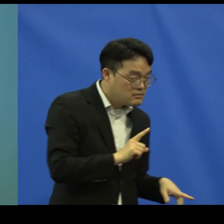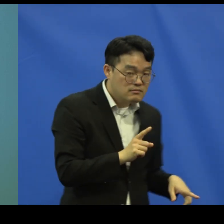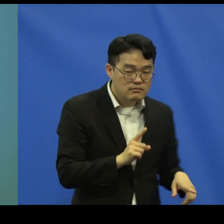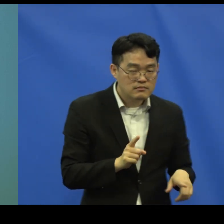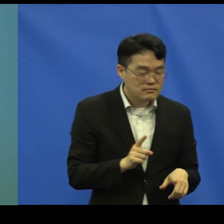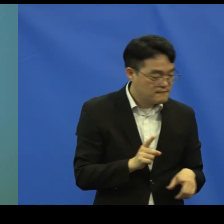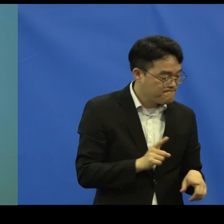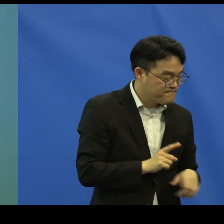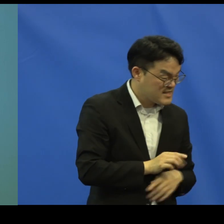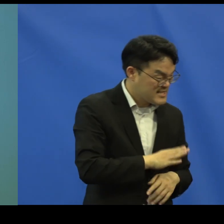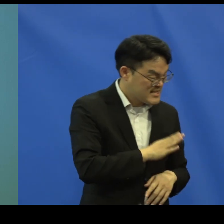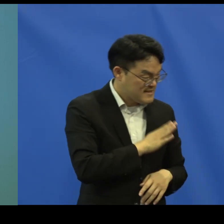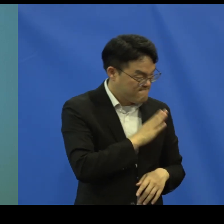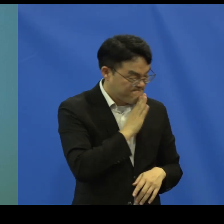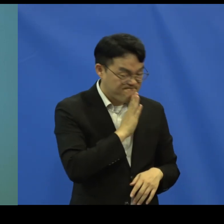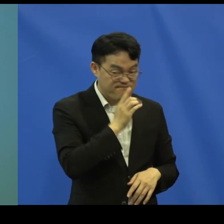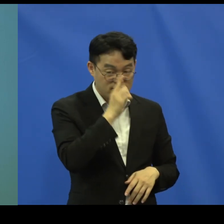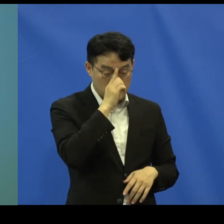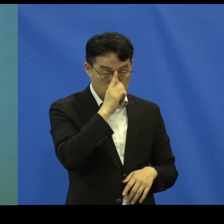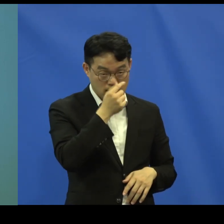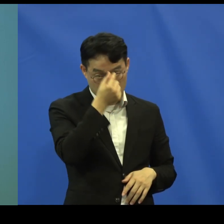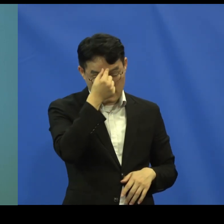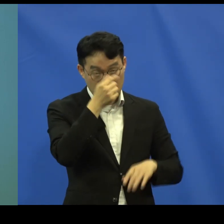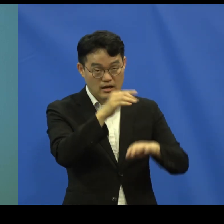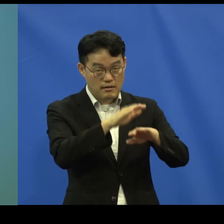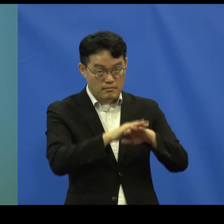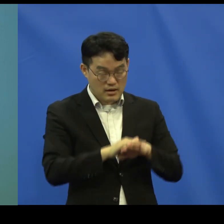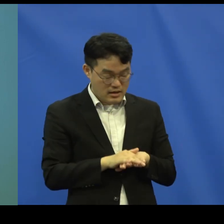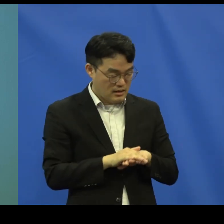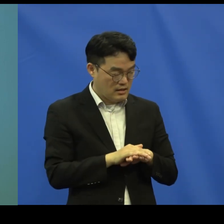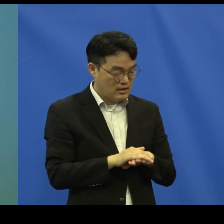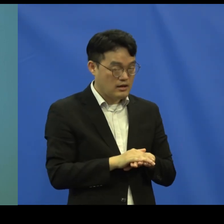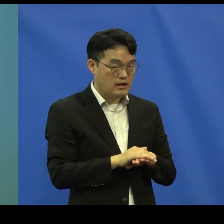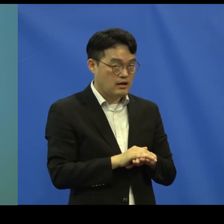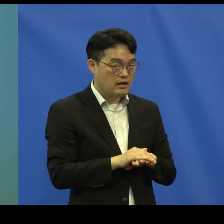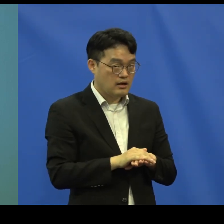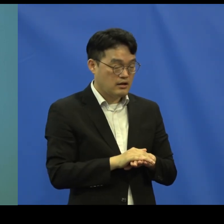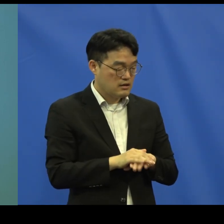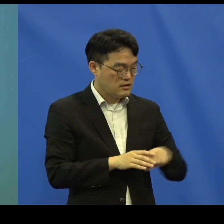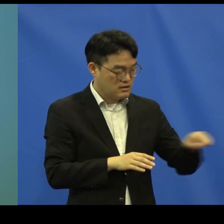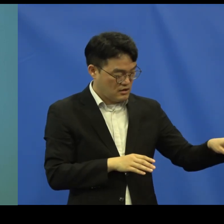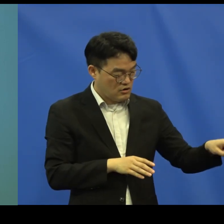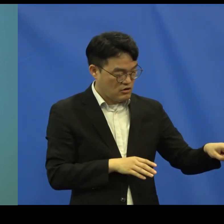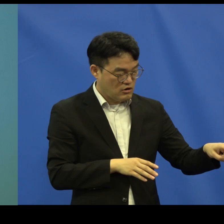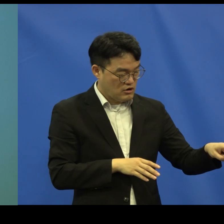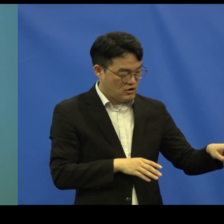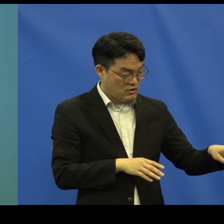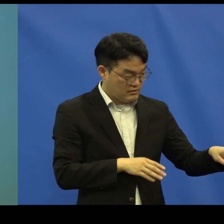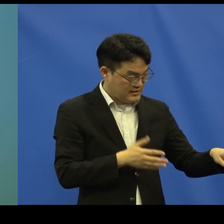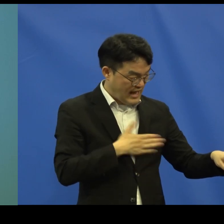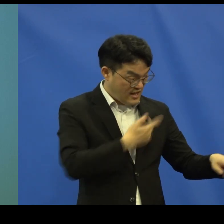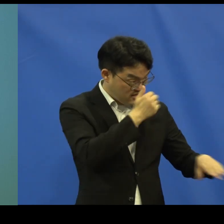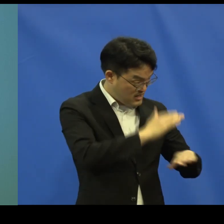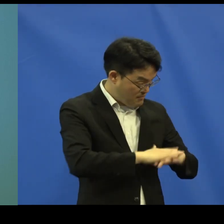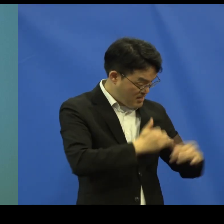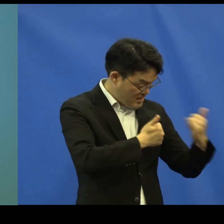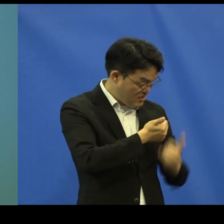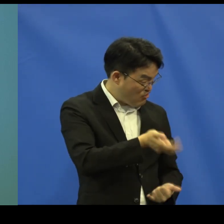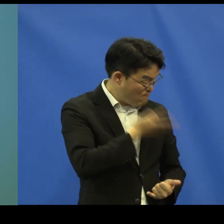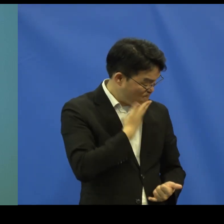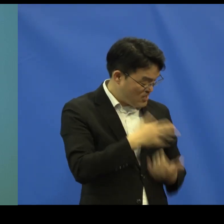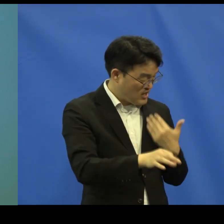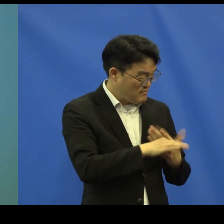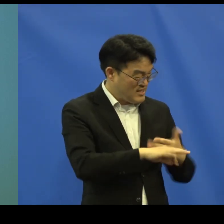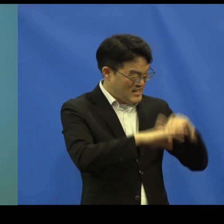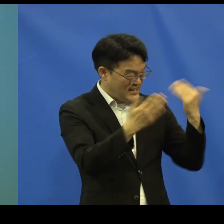참된 예배를 해야 될 대상이 누구이신가를 지금 요한을 통하여 이제 보여주고 있는 것입니다.